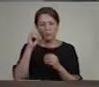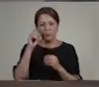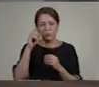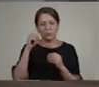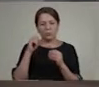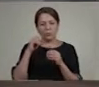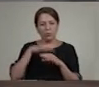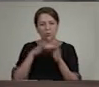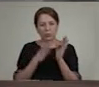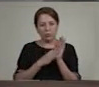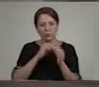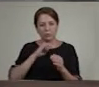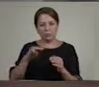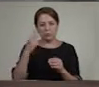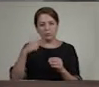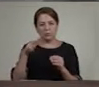119038 ga teng ekan.